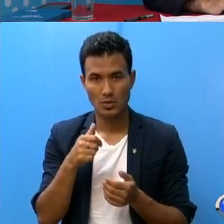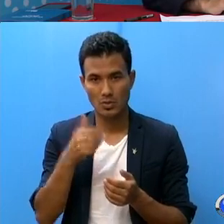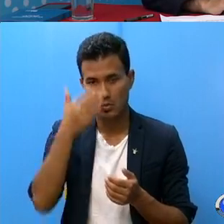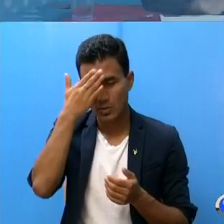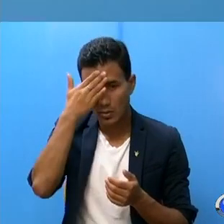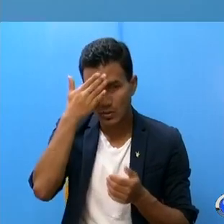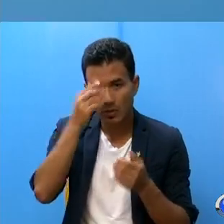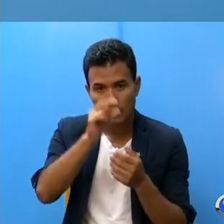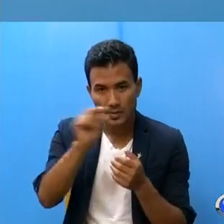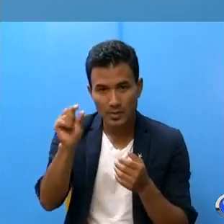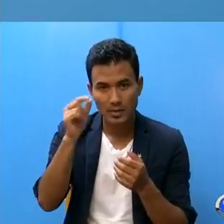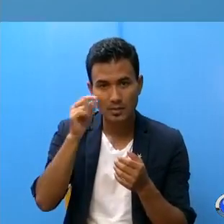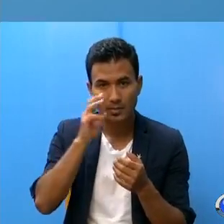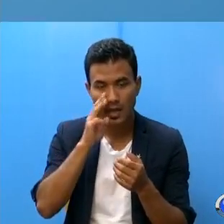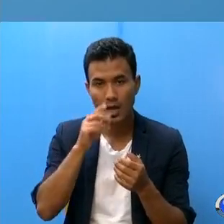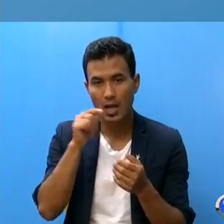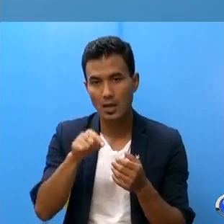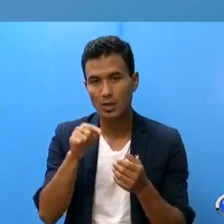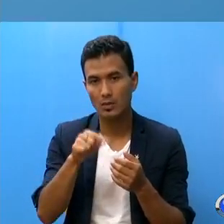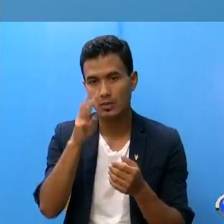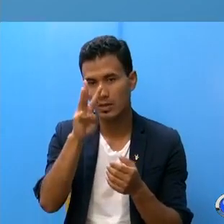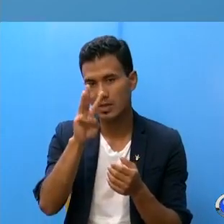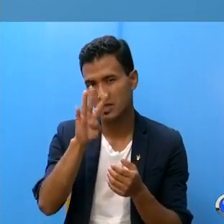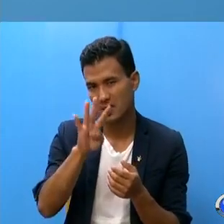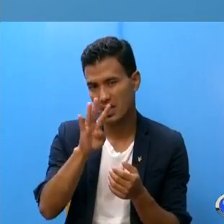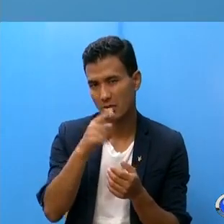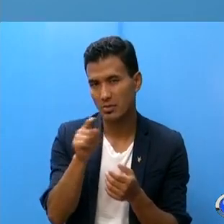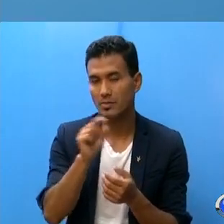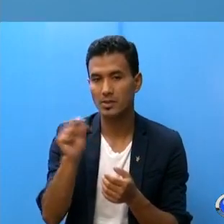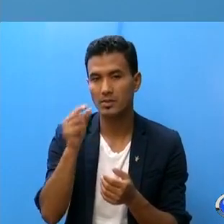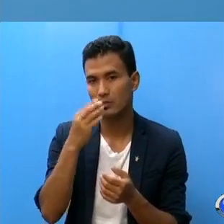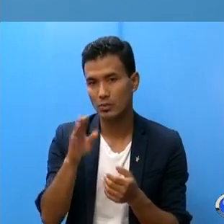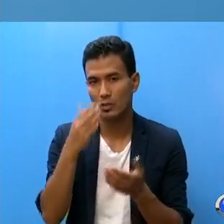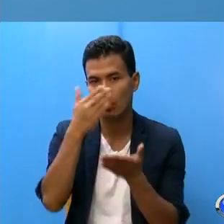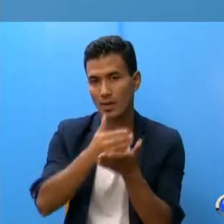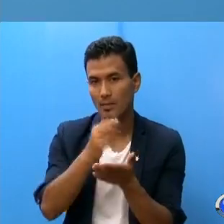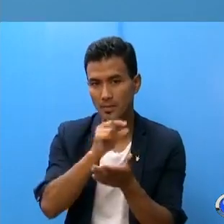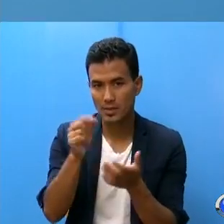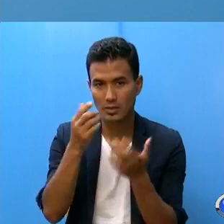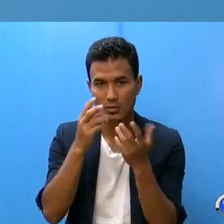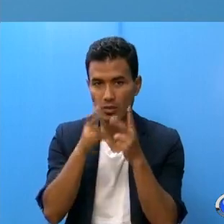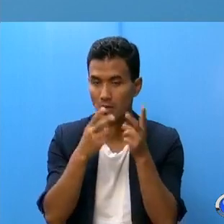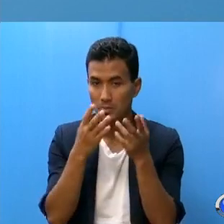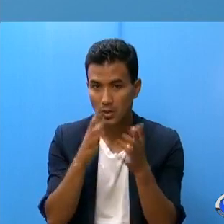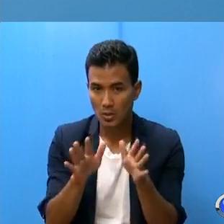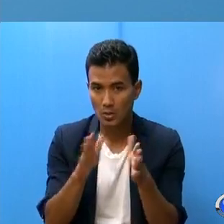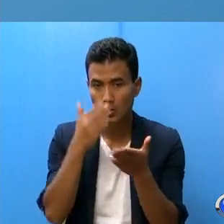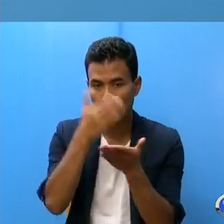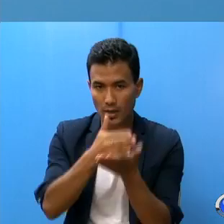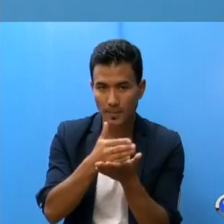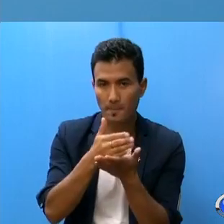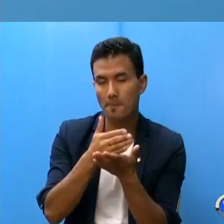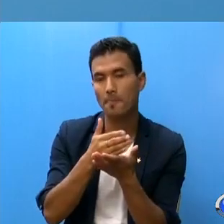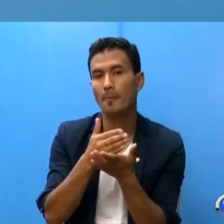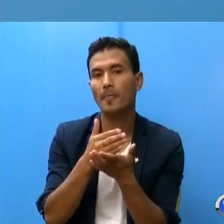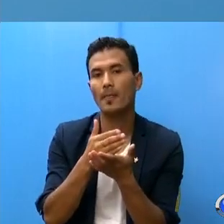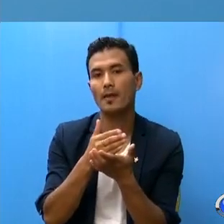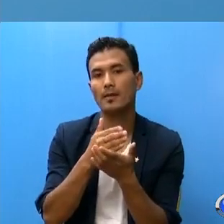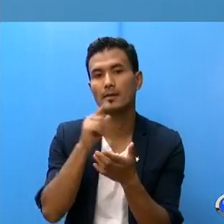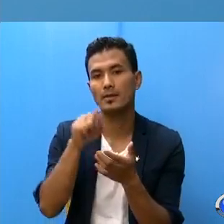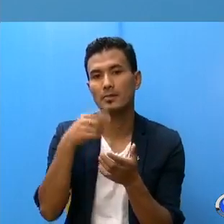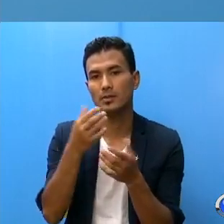रोग को बिचार काता है चेहिं इसको तीन चाहड़ा पार्ट होंचा शुर्मा अइने अमले रोग थाम को कुरा आरू अरू अरू रोग थाम को बायो तेस बचेहिं